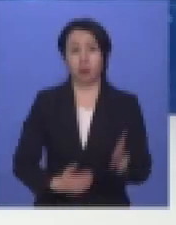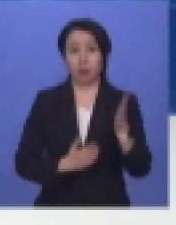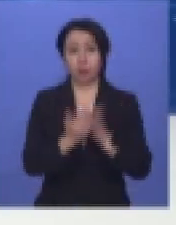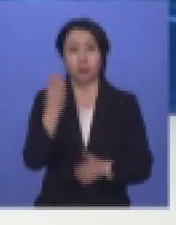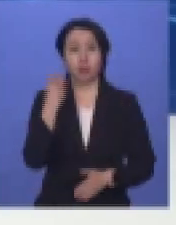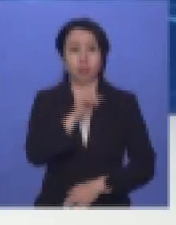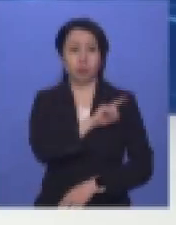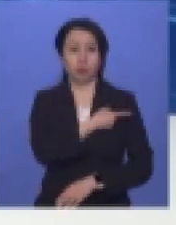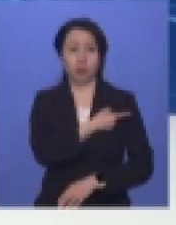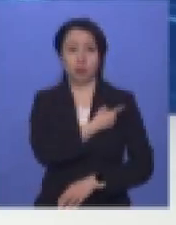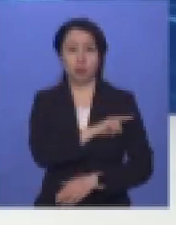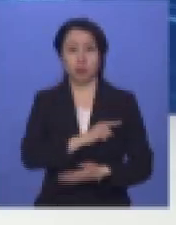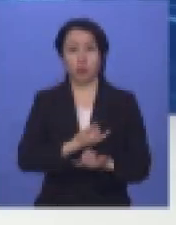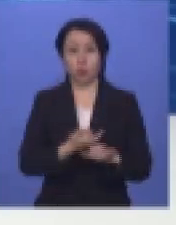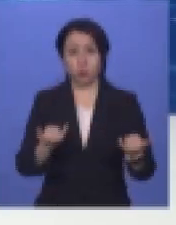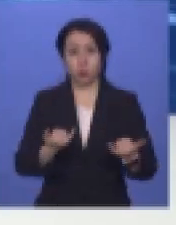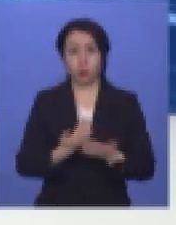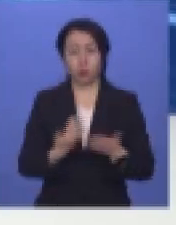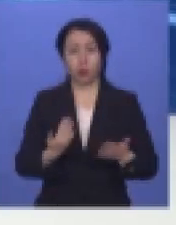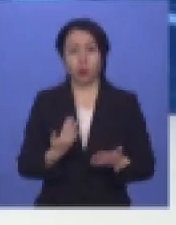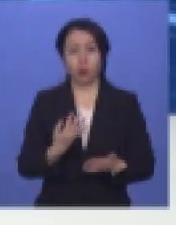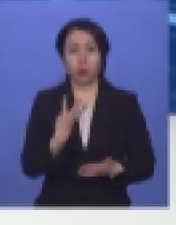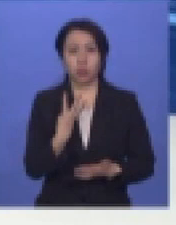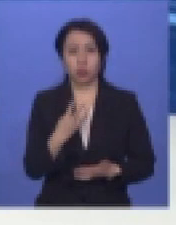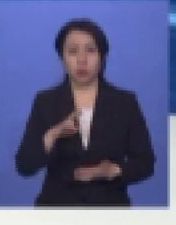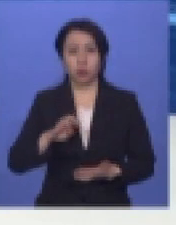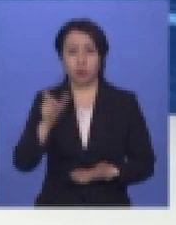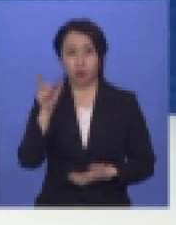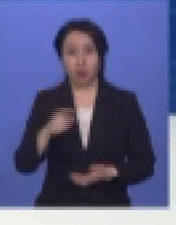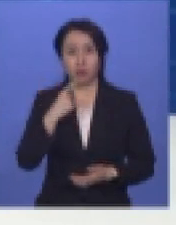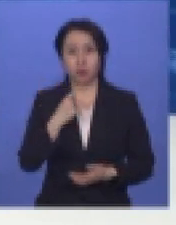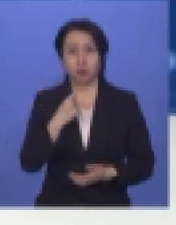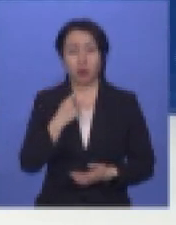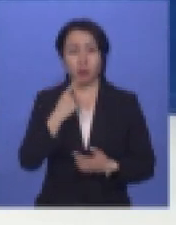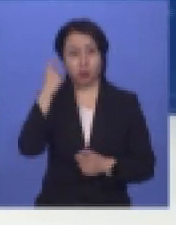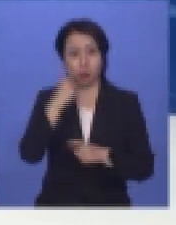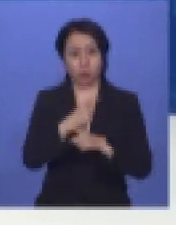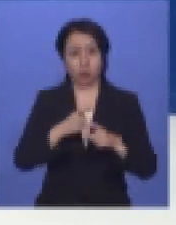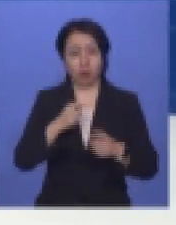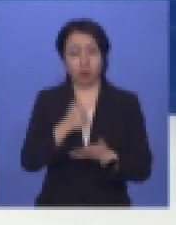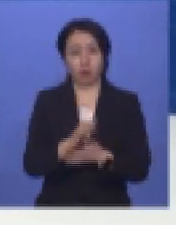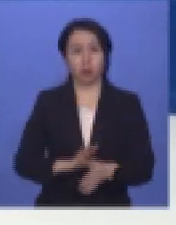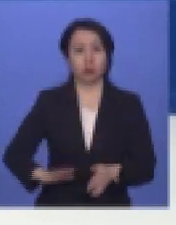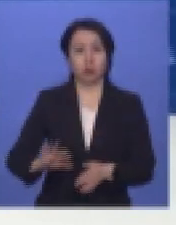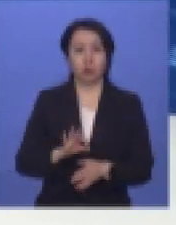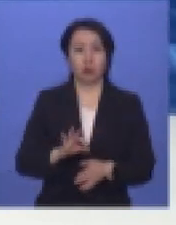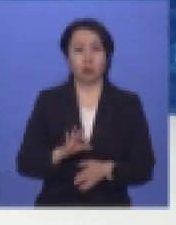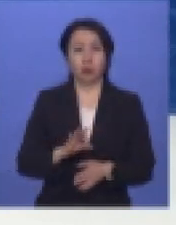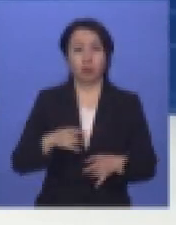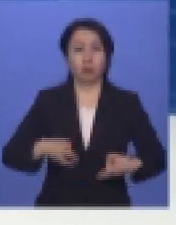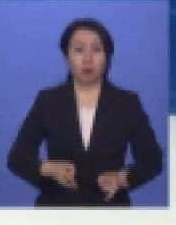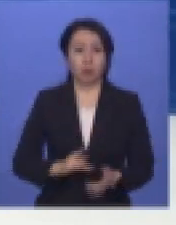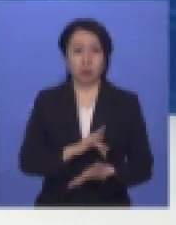О повышении качества медицинских услуг для более чем 4 миллионов граждан говорил в своем обращении к народу глава государства. В